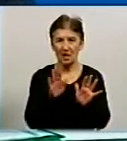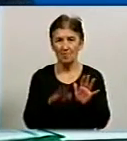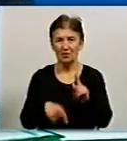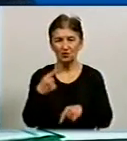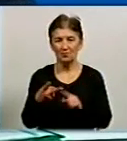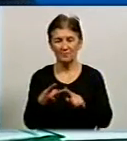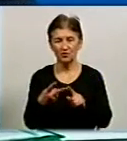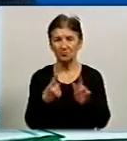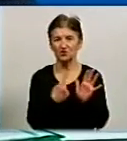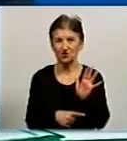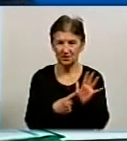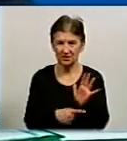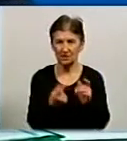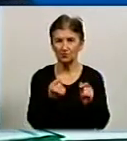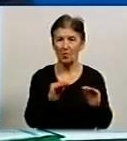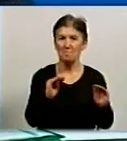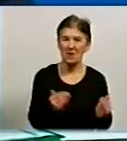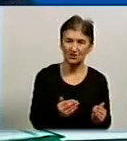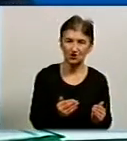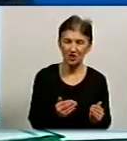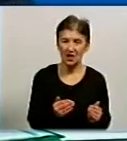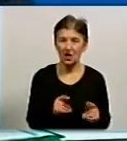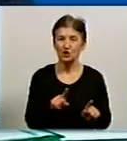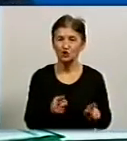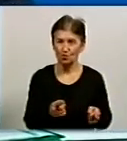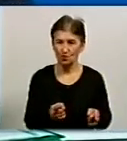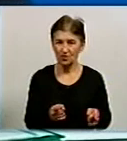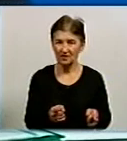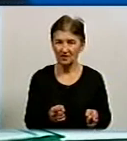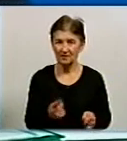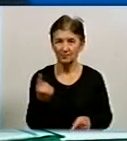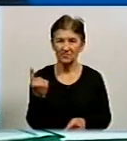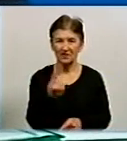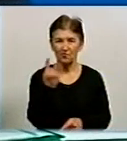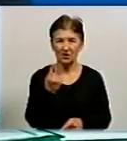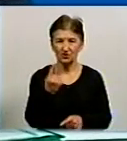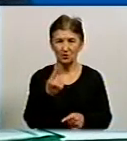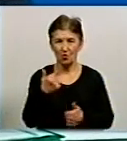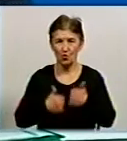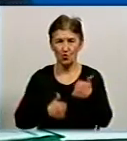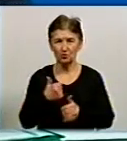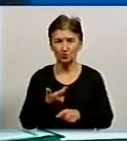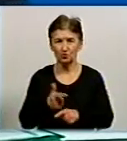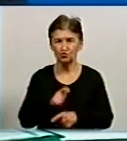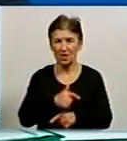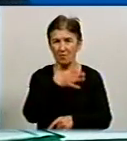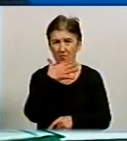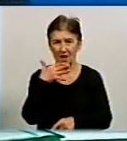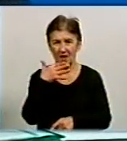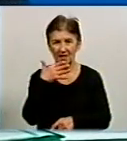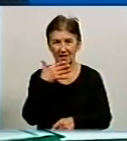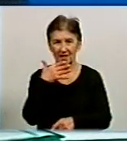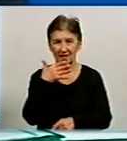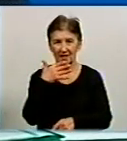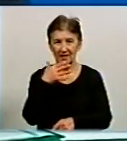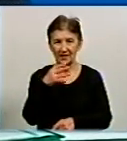другому конкурсі, трошки менше. Чому менше? Тому що в першому конкурсі дуже багато подали бюджетні установи.